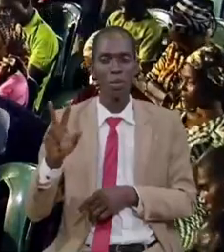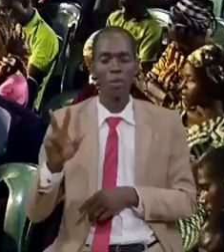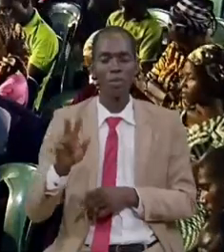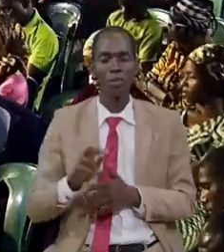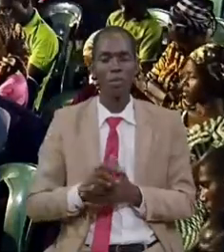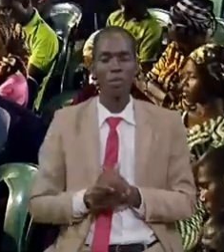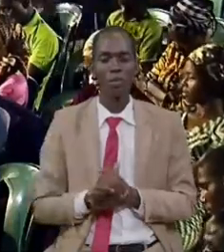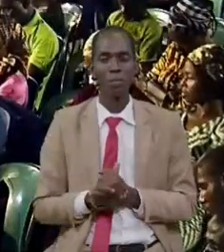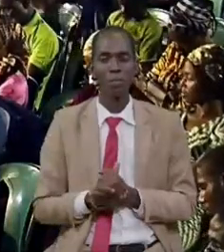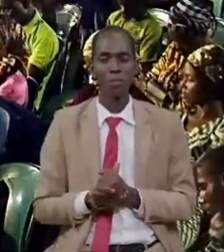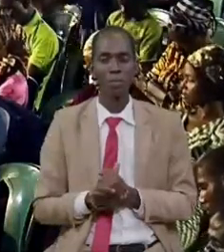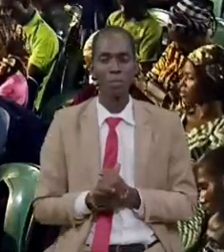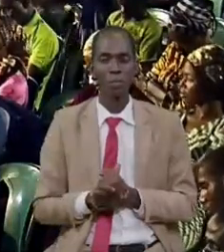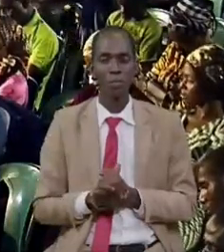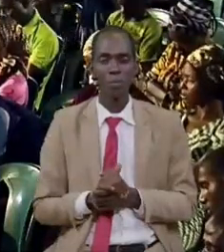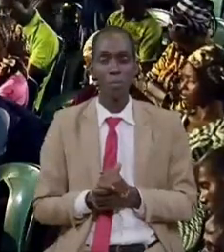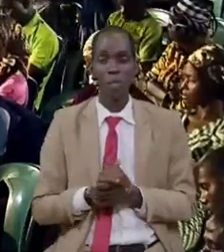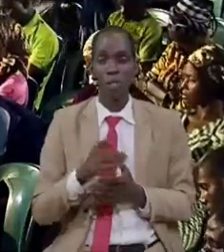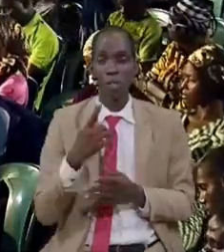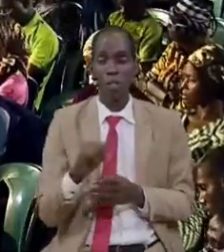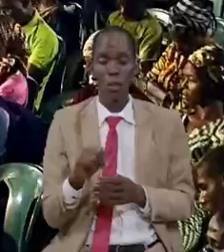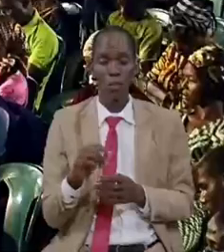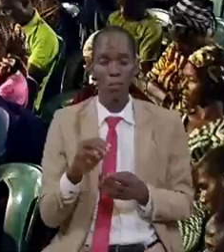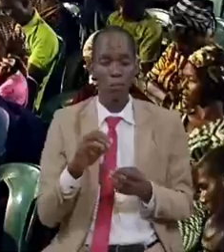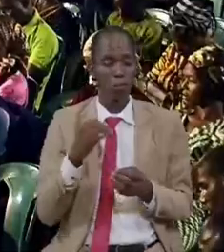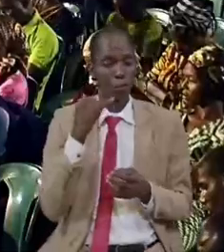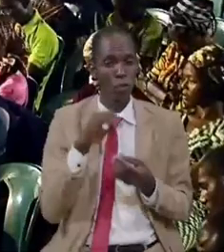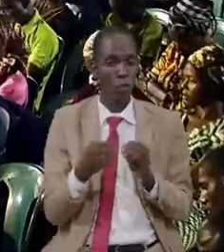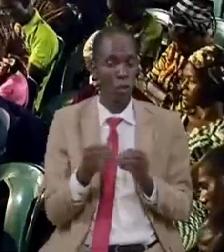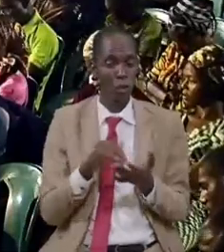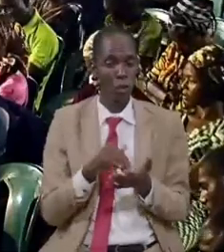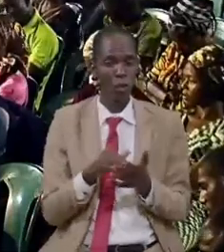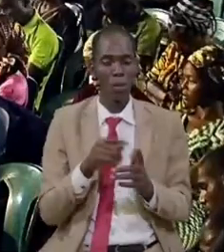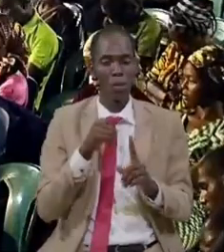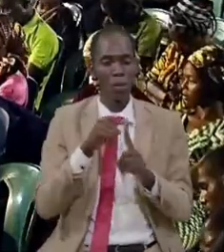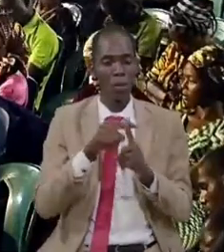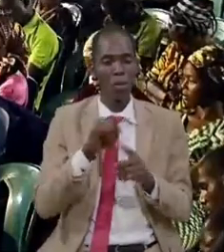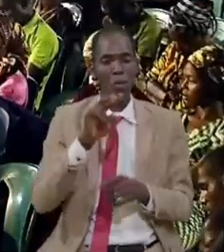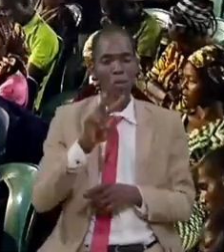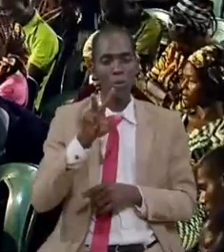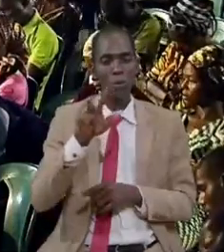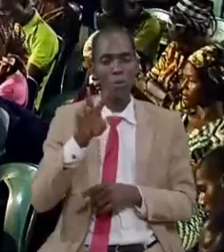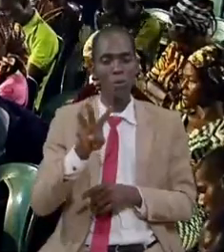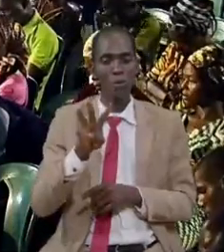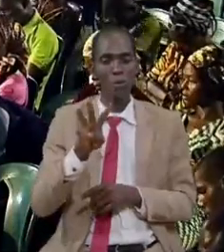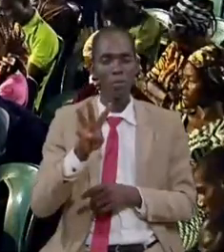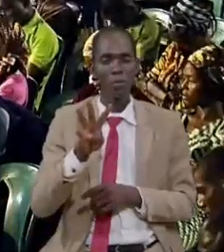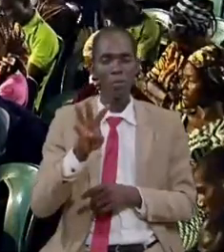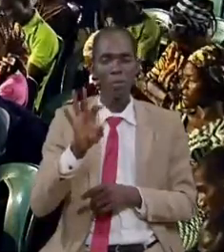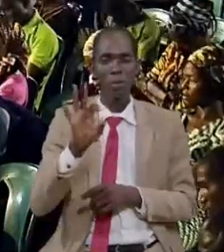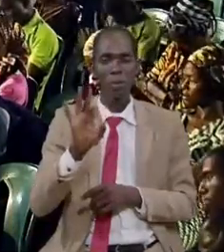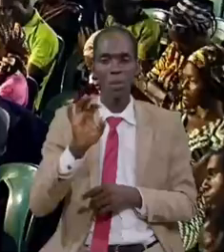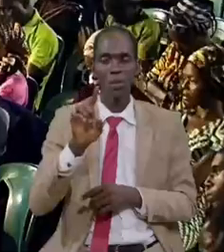plus 234 91 54 44 92 63.